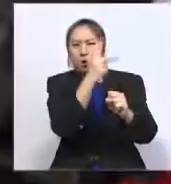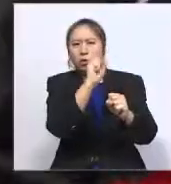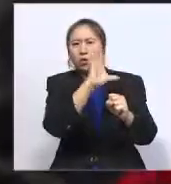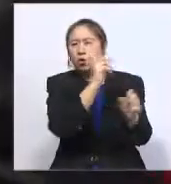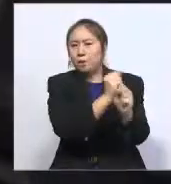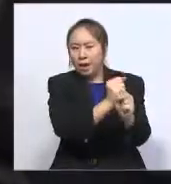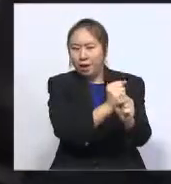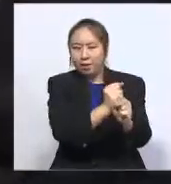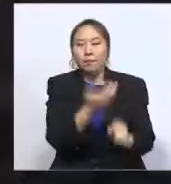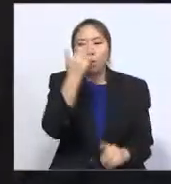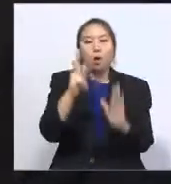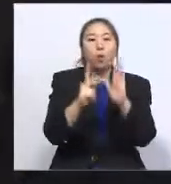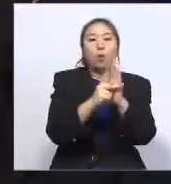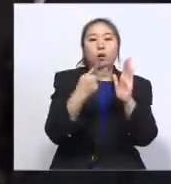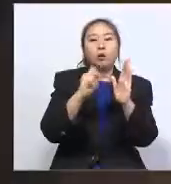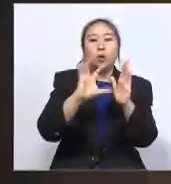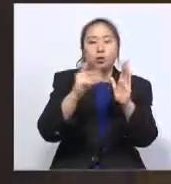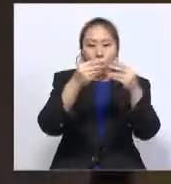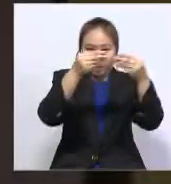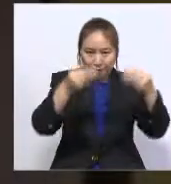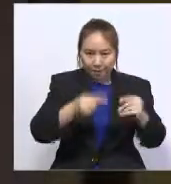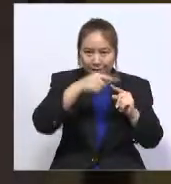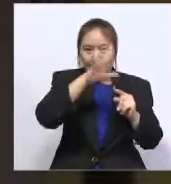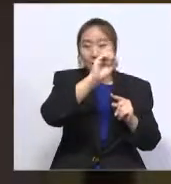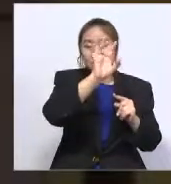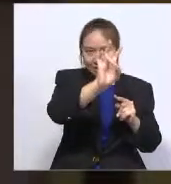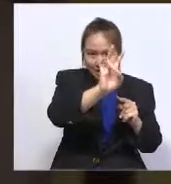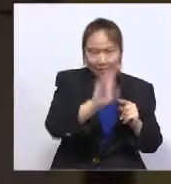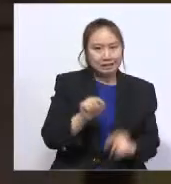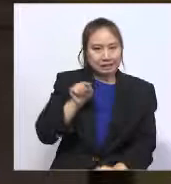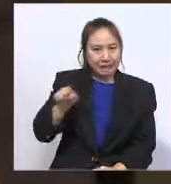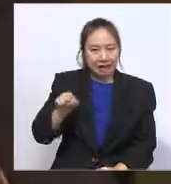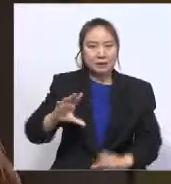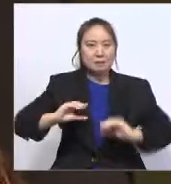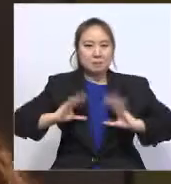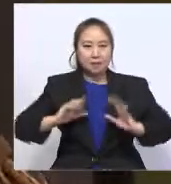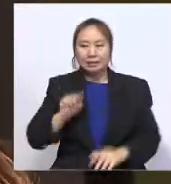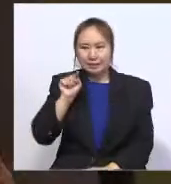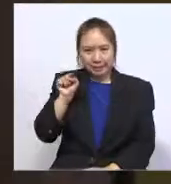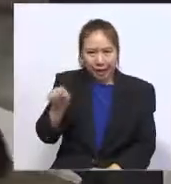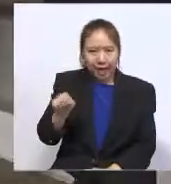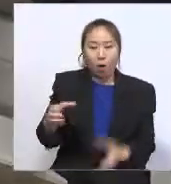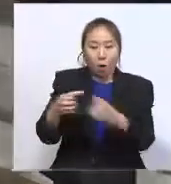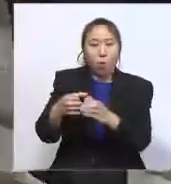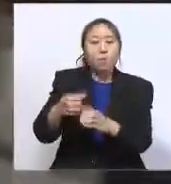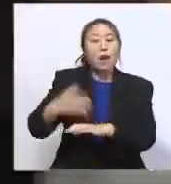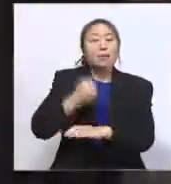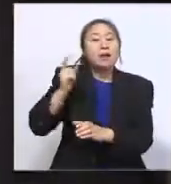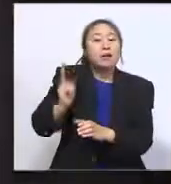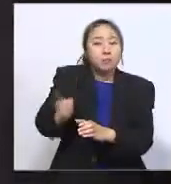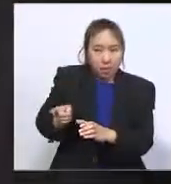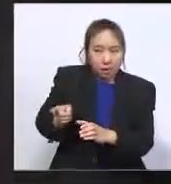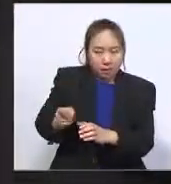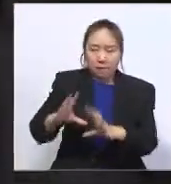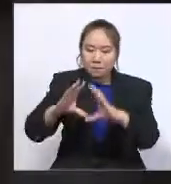สั่งคสช.ฉบับที่57ห้ามมิให้พรรคการเมืองที่มีอยู่แล้วดำเนินการประชุมหรือดำเนินกิจ